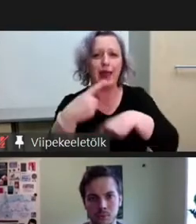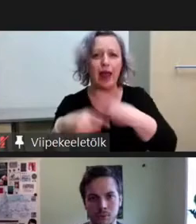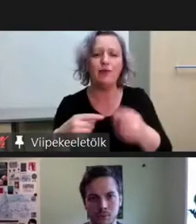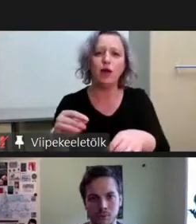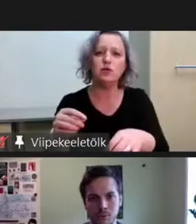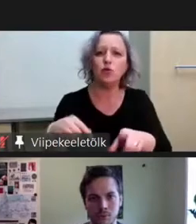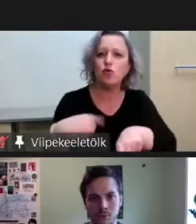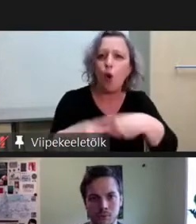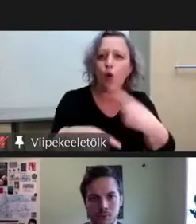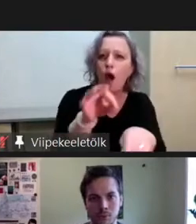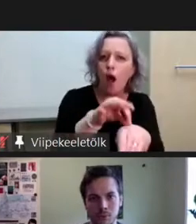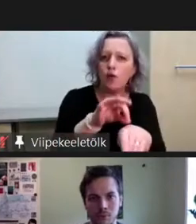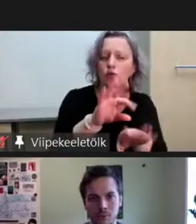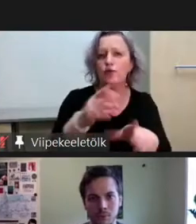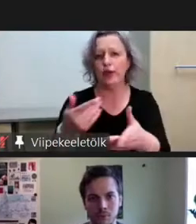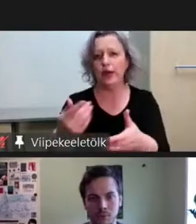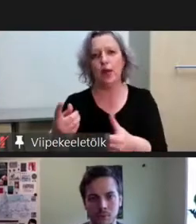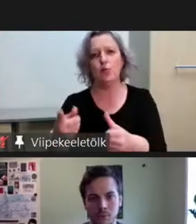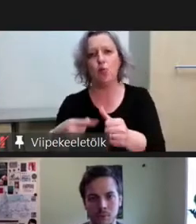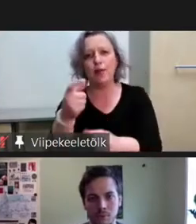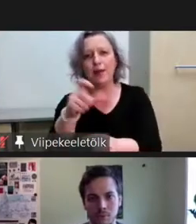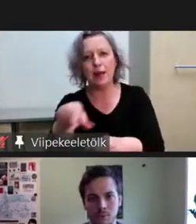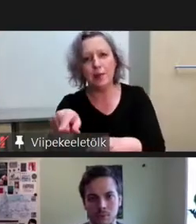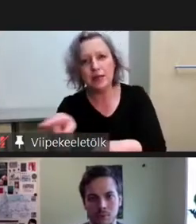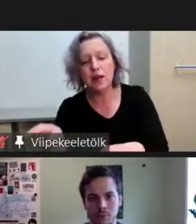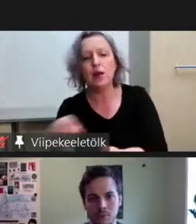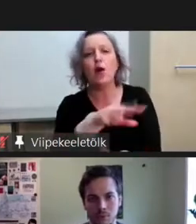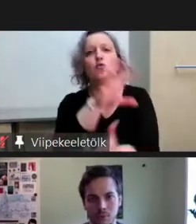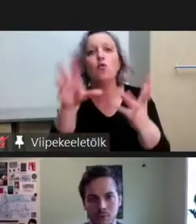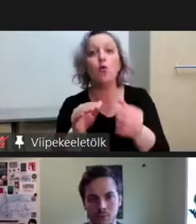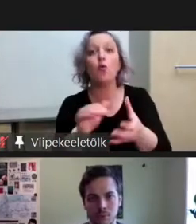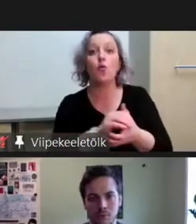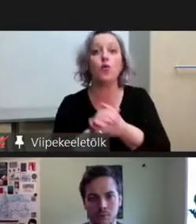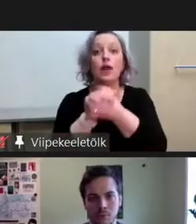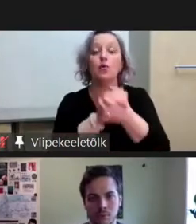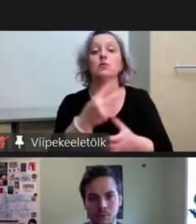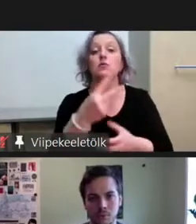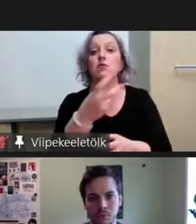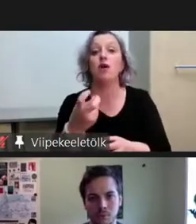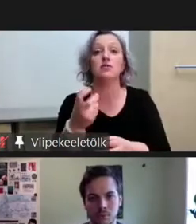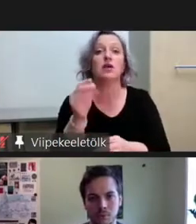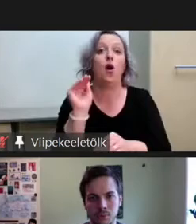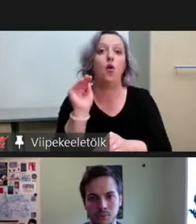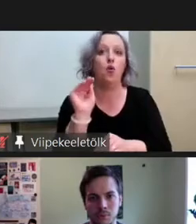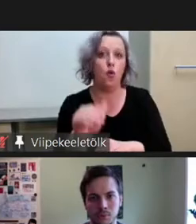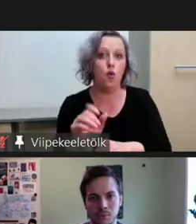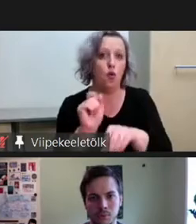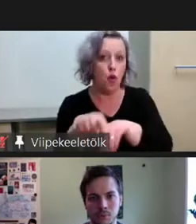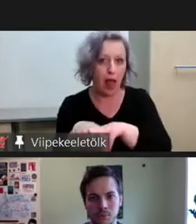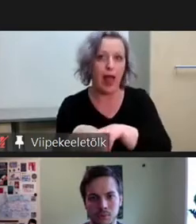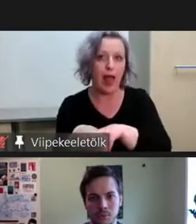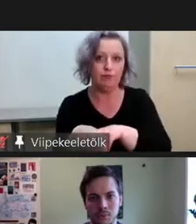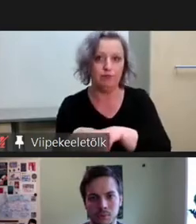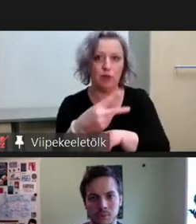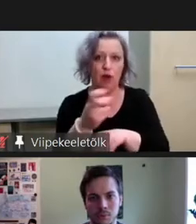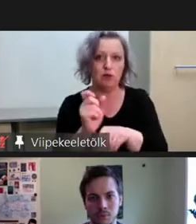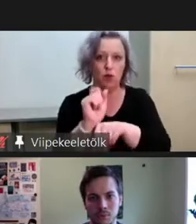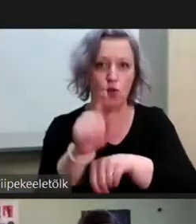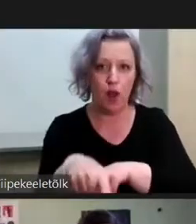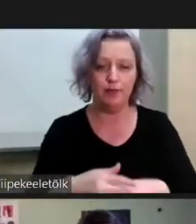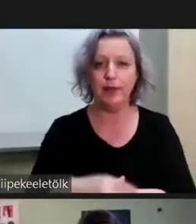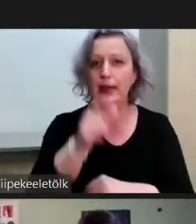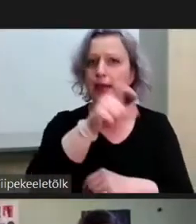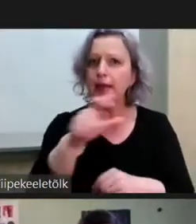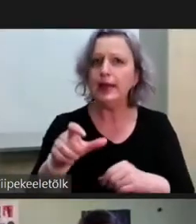inimestega, on üle 200 ühingu. Ja inimesi nende ühingute kaudu kuulub meie